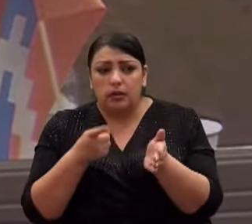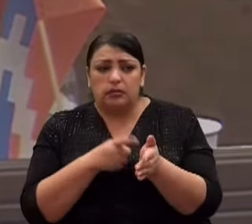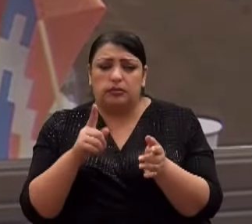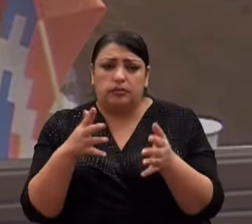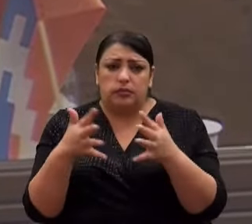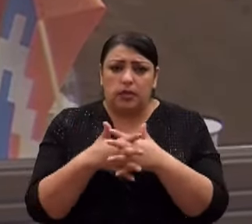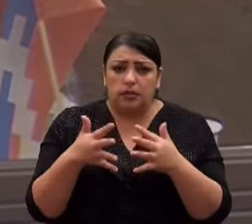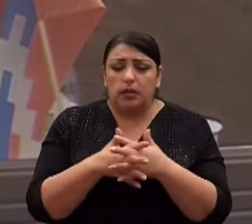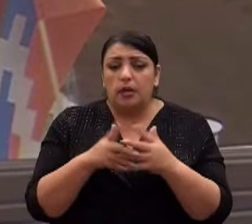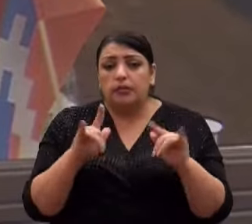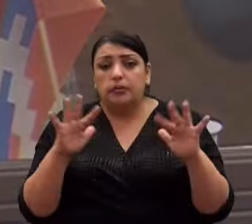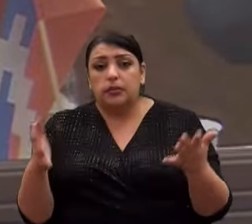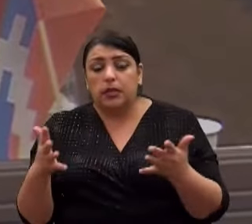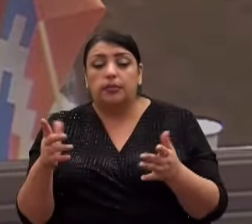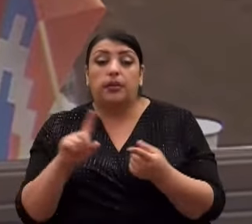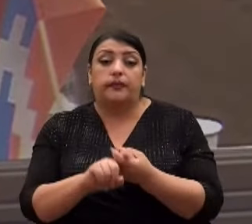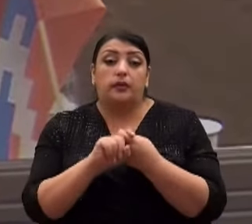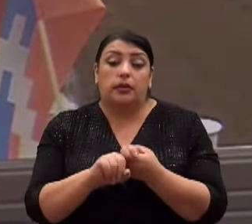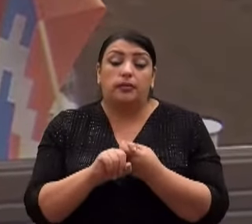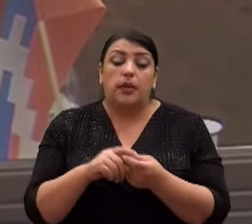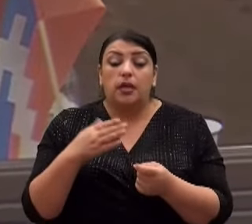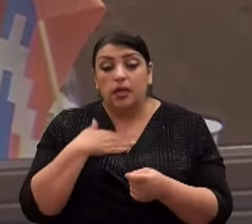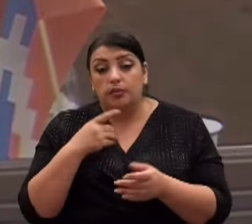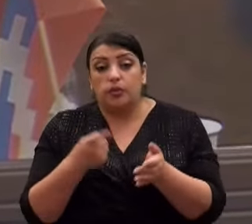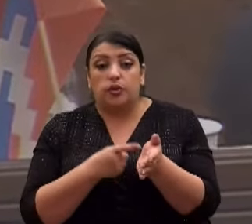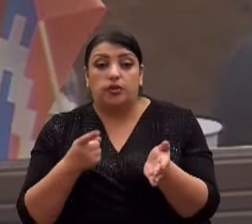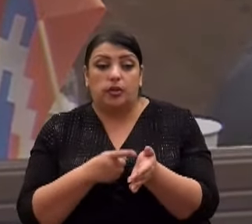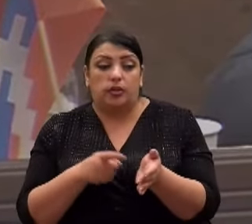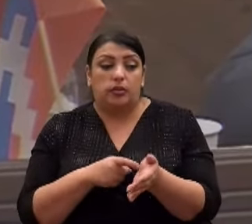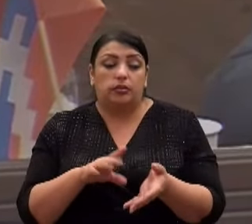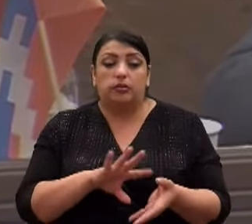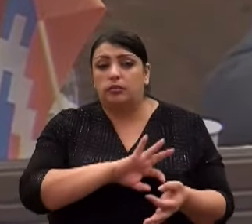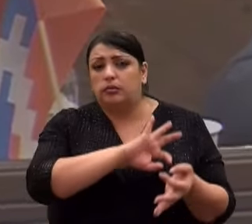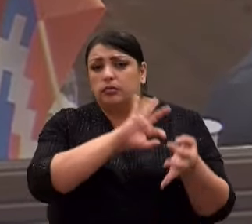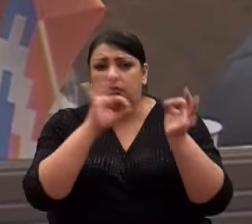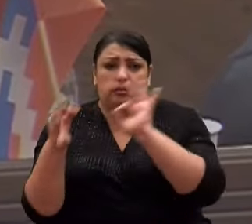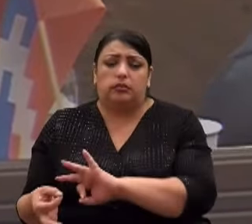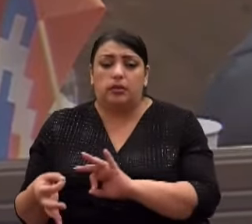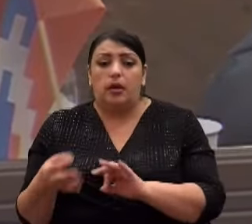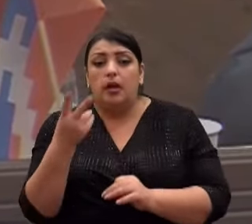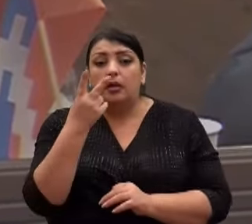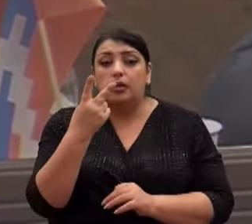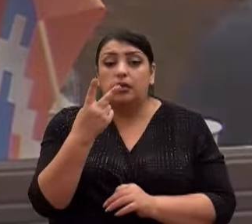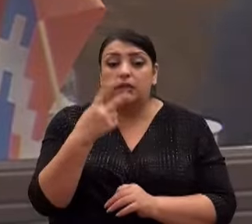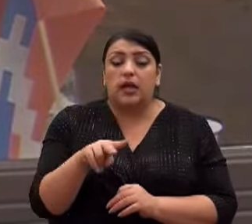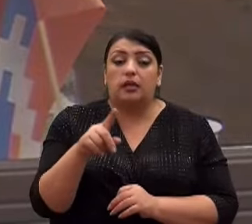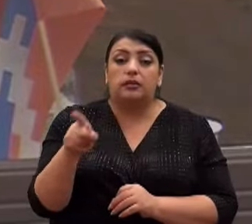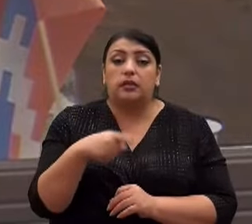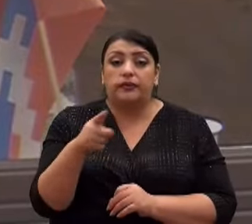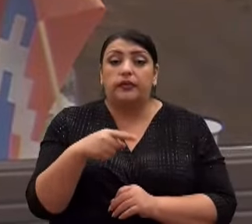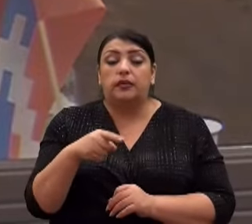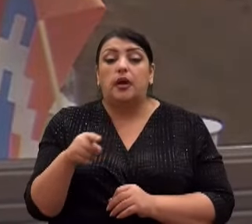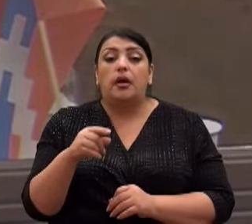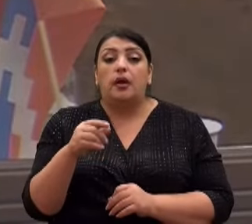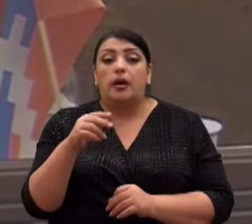Մի դեպքի հետ կապած իմ և քնչականի մեջ երևի մի ամբողջ տրցակ նամակագրություն կա։ 20 թվի դեկտեմբերին Նիկոլ